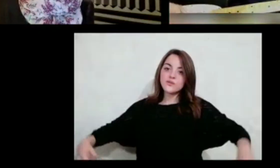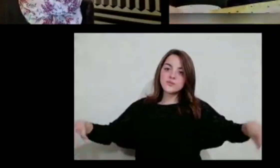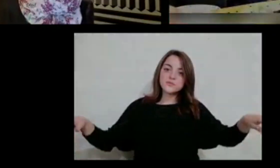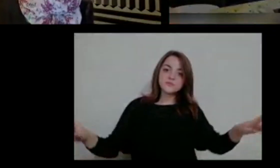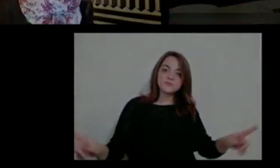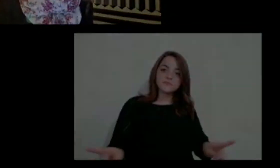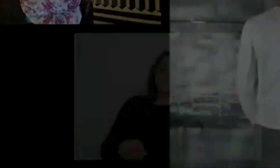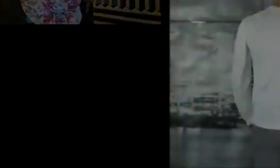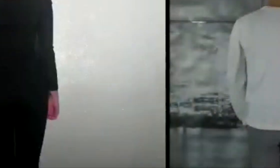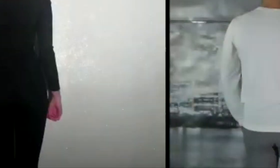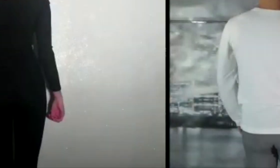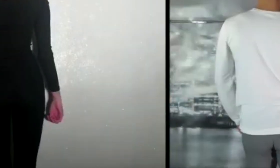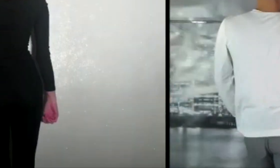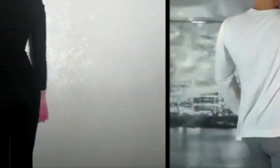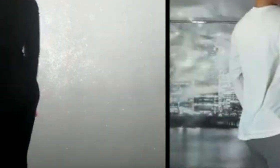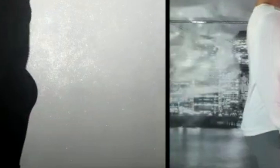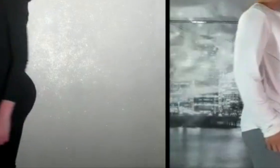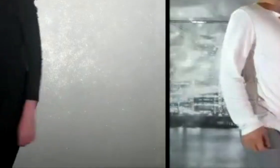sorriso.